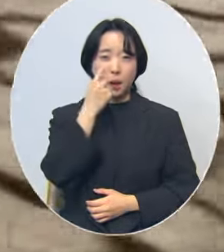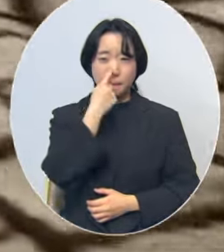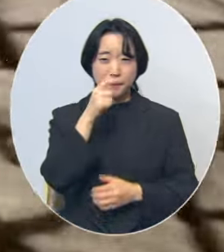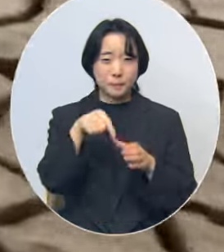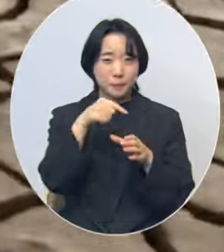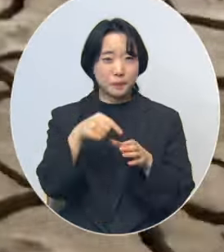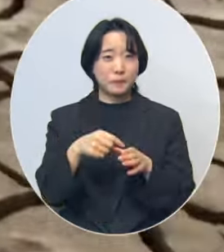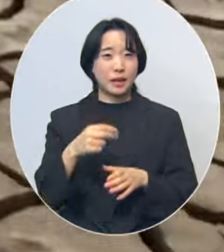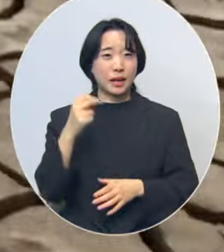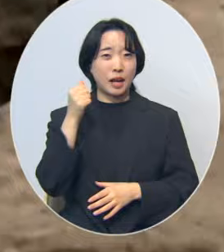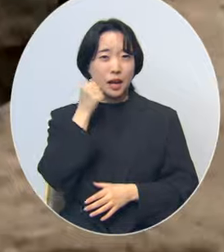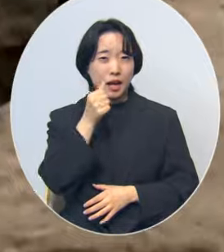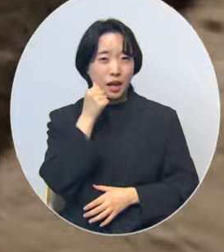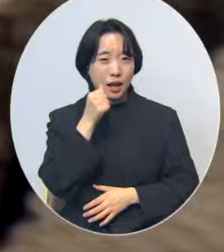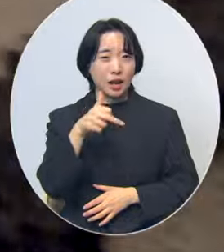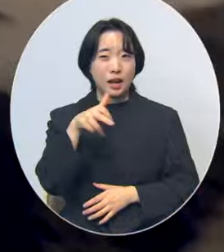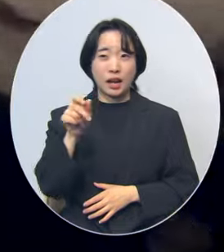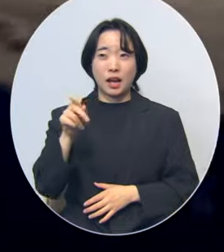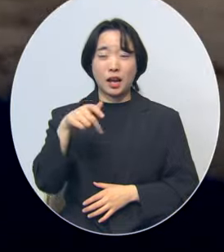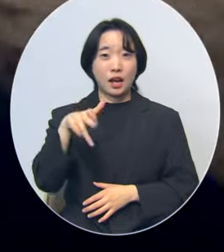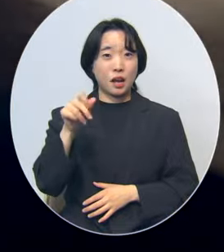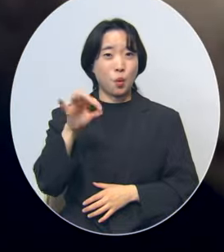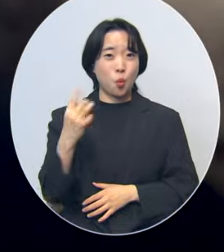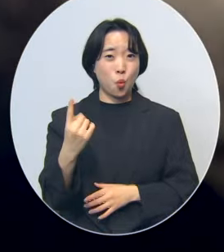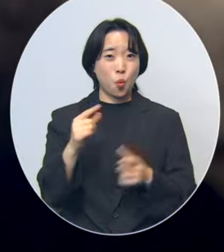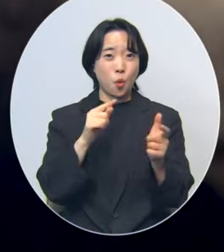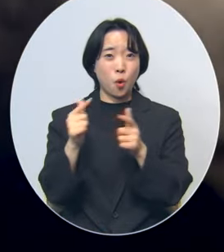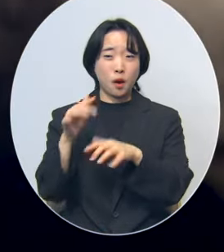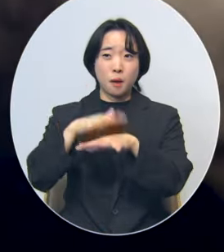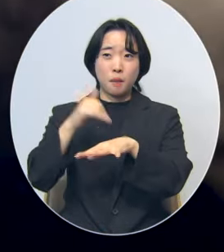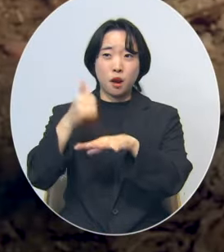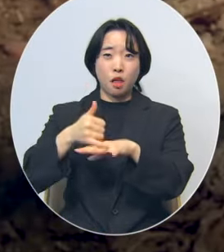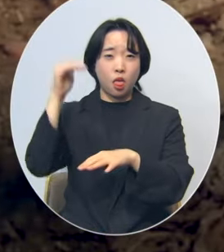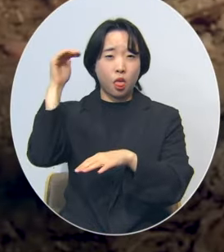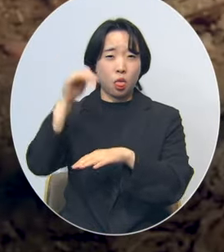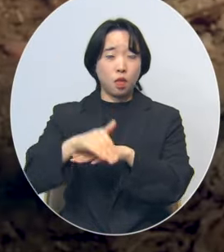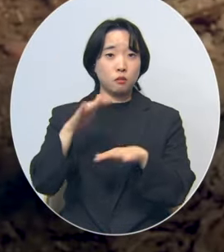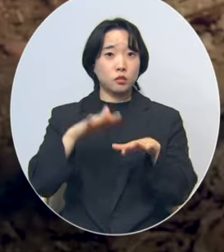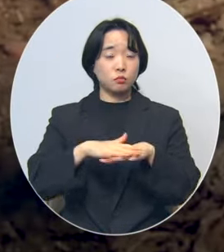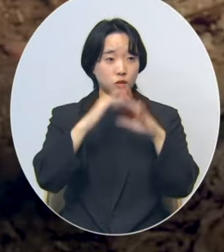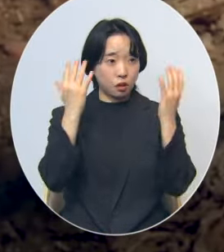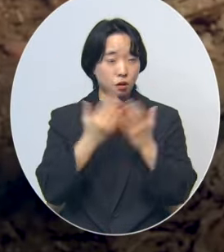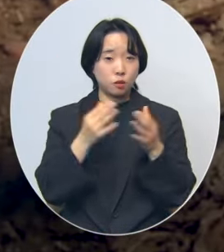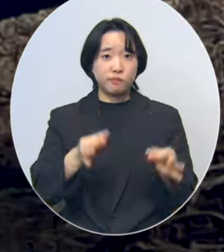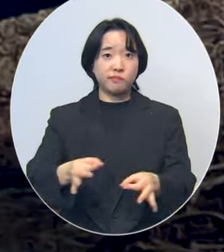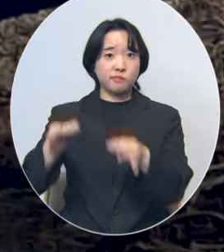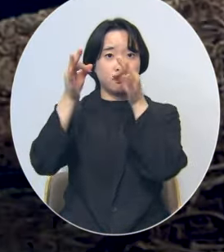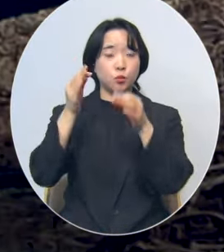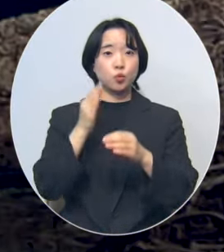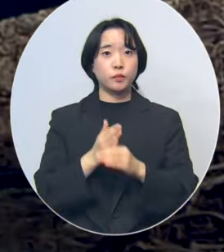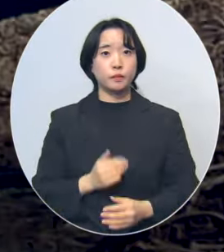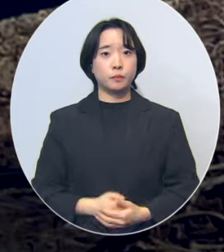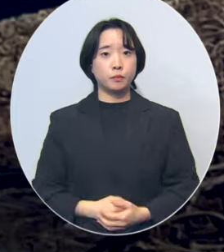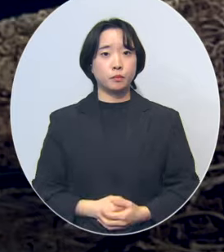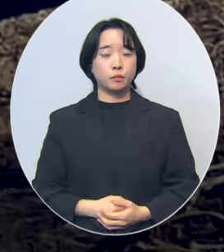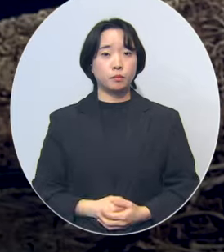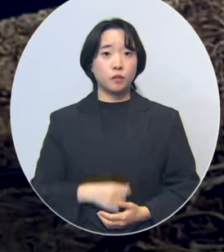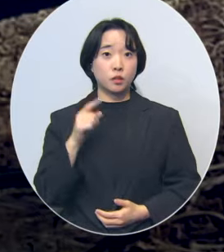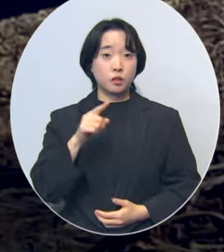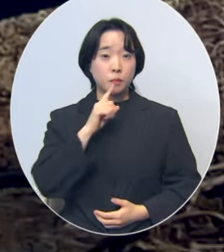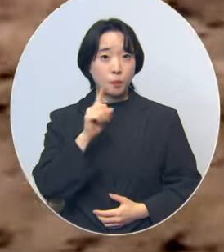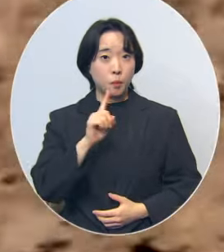뉴를 비롯한 극한 기후로 주산지 작황이 부진해지면서 국제 가격이 치솟고 있습니다 이른바 기후 플레이션